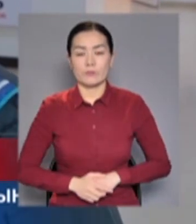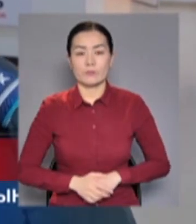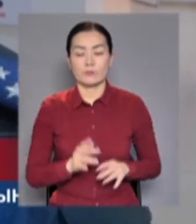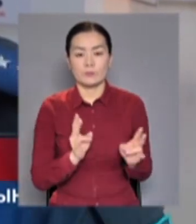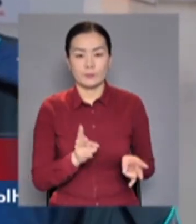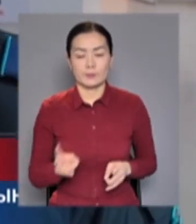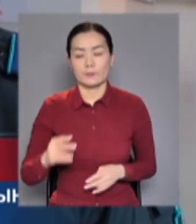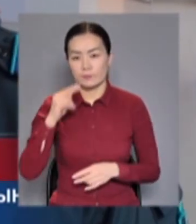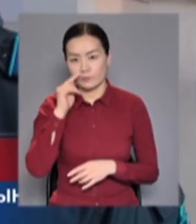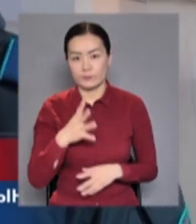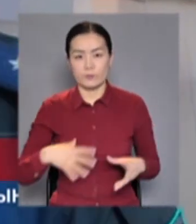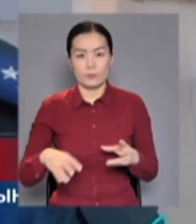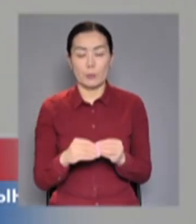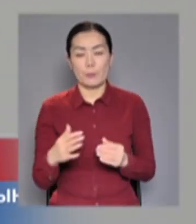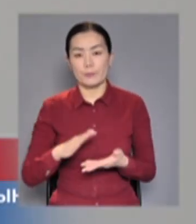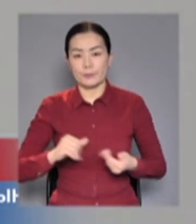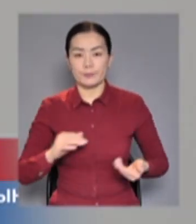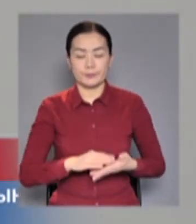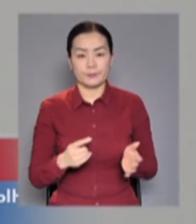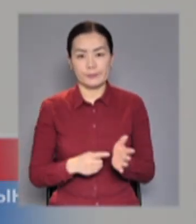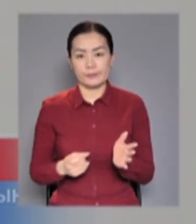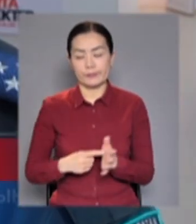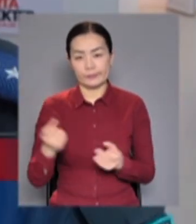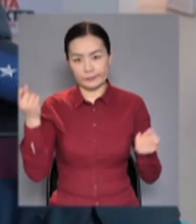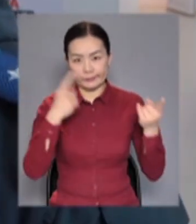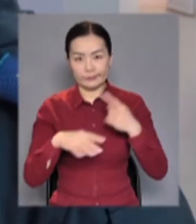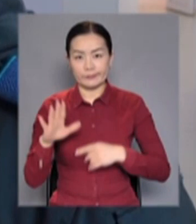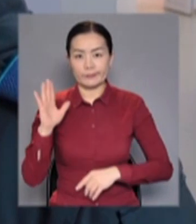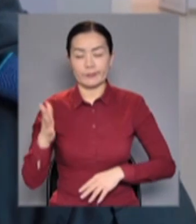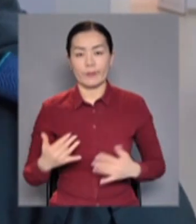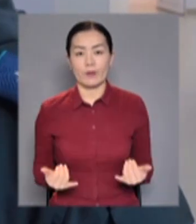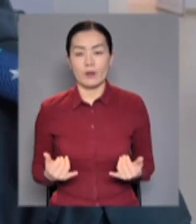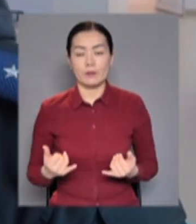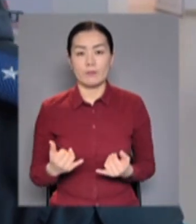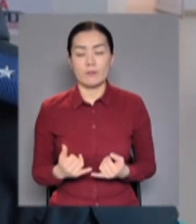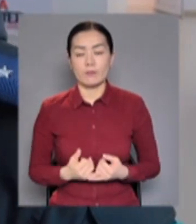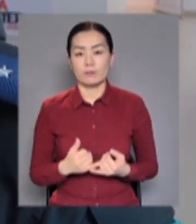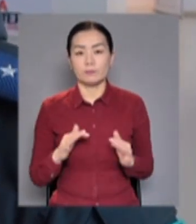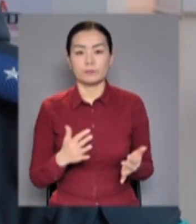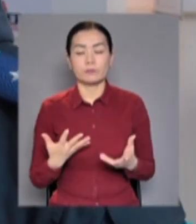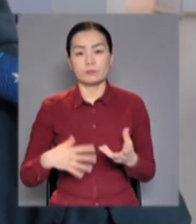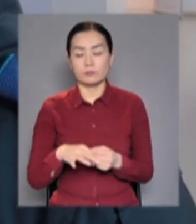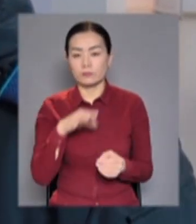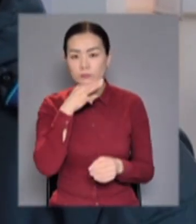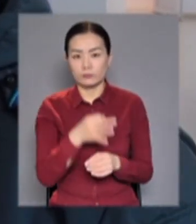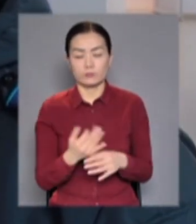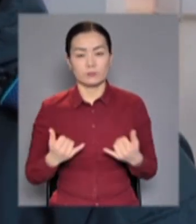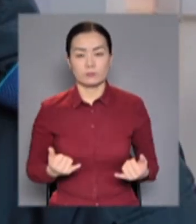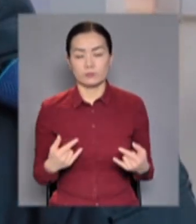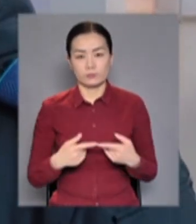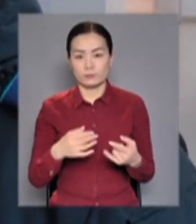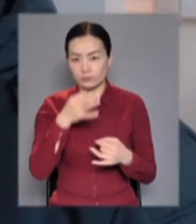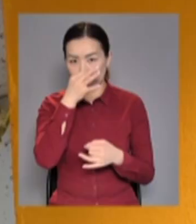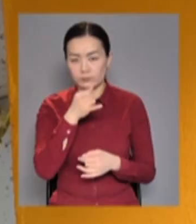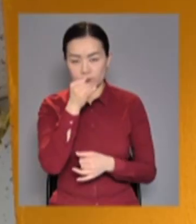жәбірленушісі бар. Күдіктісі бар, осы жақтан шақырып, тергеп, анықтап береміз. Қазір біздер осы жерде мен сізге бүгінгі болған нәрсені мен қазір басын ашып